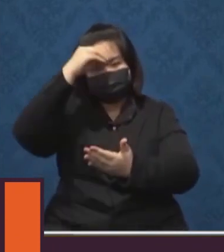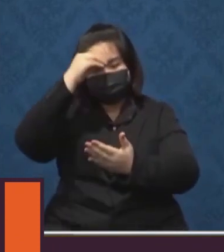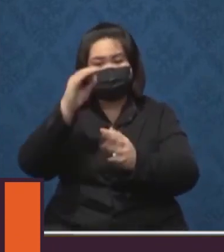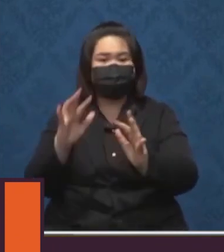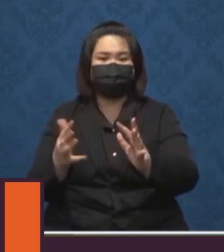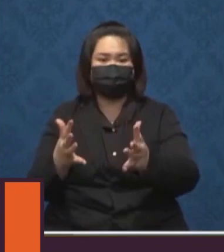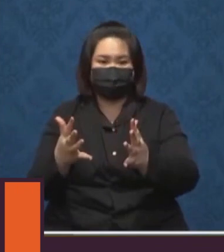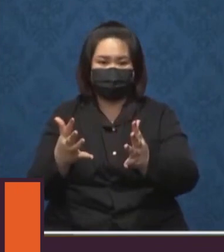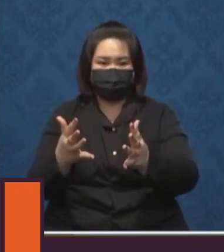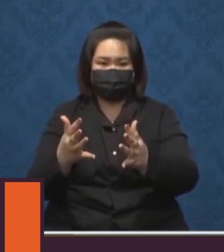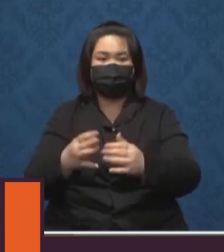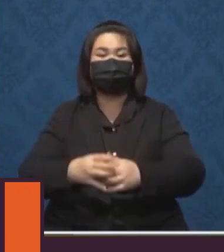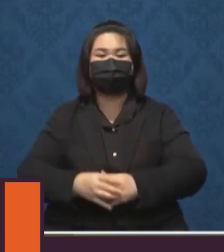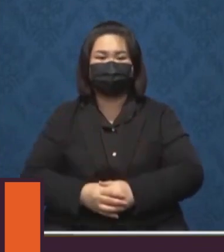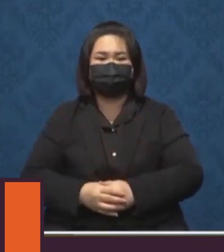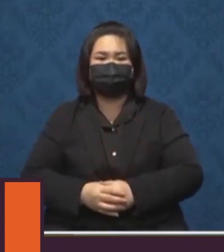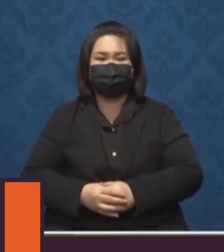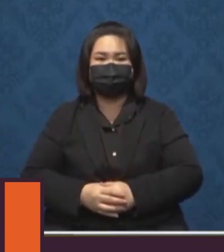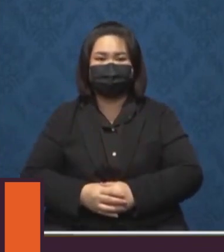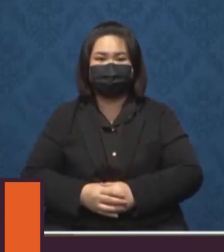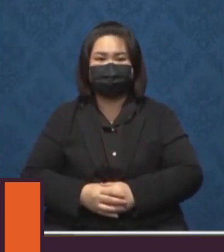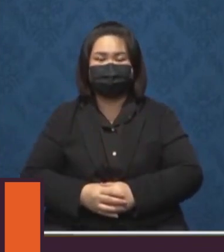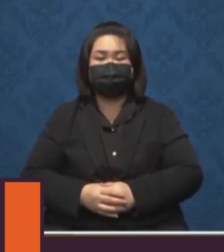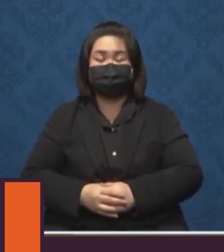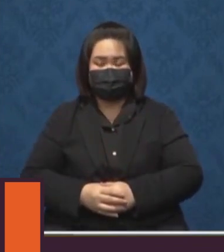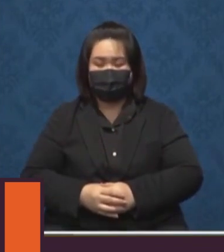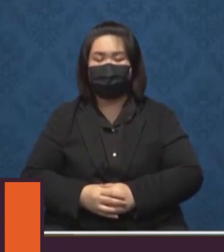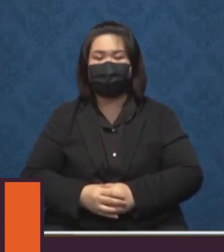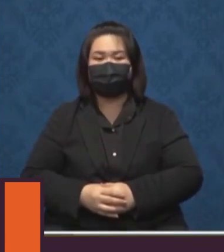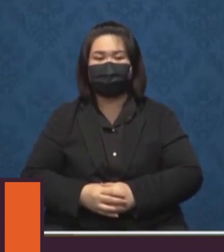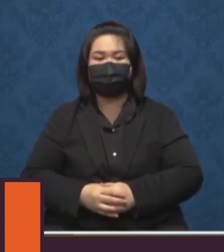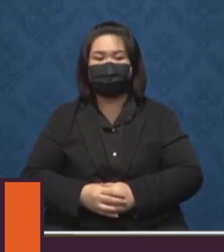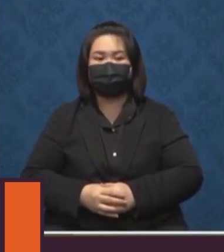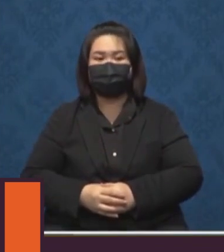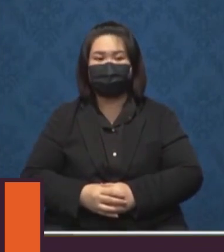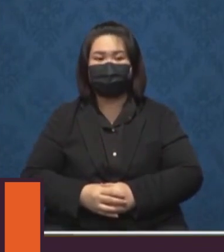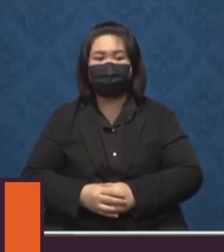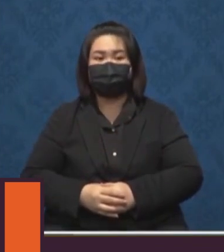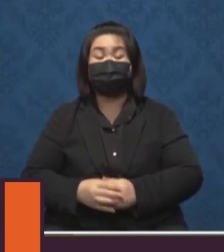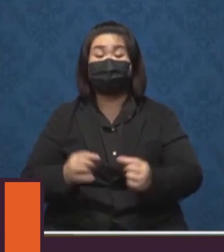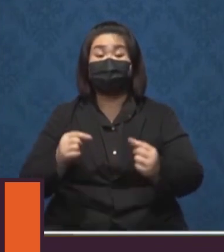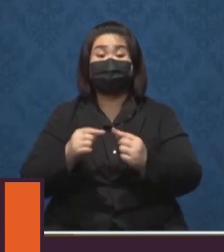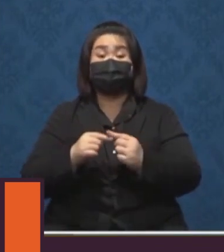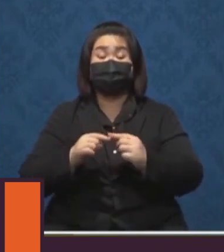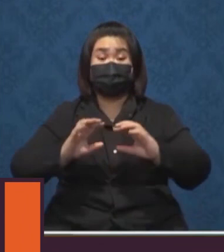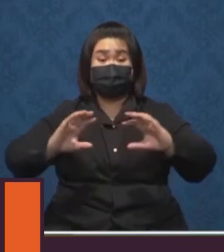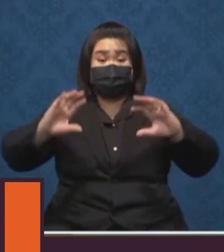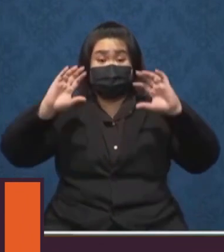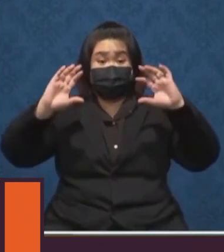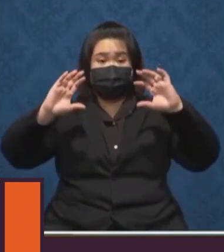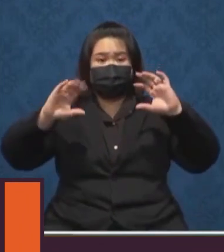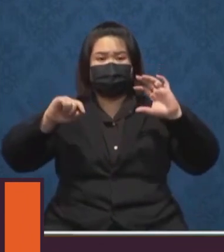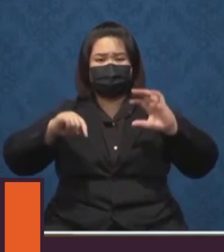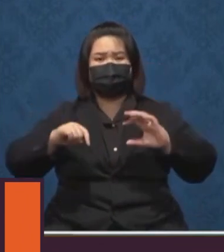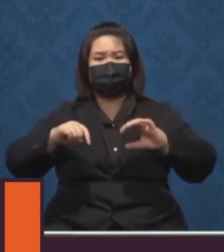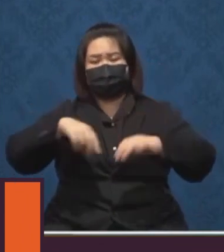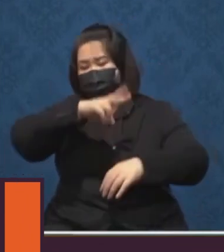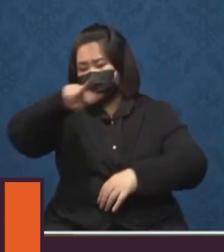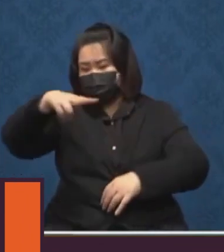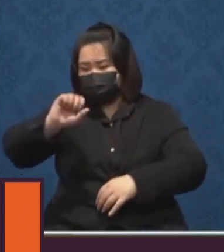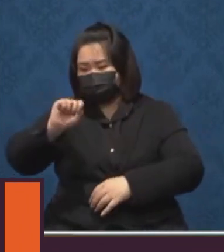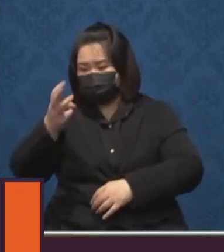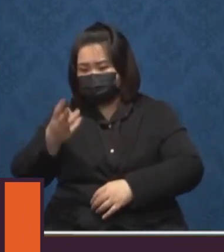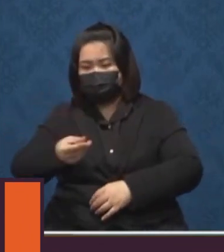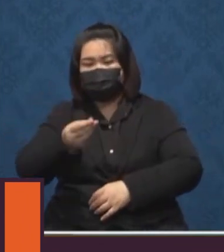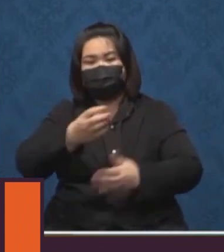งินกู้ยืมก้อนนี้ด้วยครับท่านประธานครับในวันที่รัฐบาลยังไม่สามารถจัดหาสวัสดิการเรียนฟรีถึ